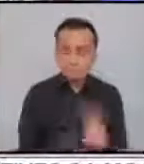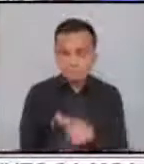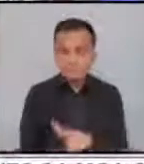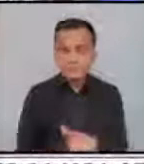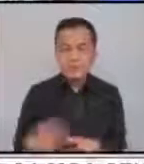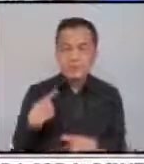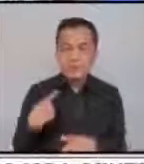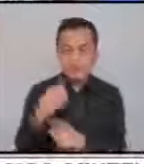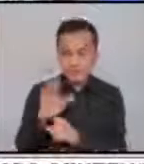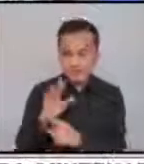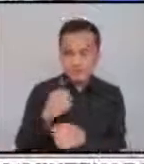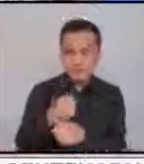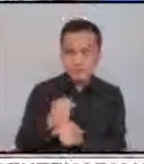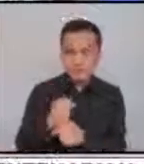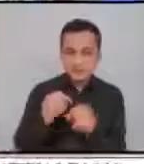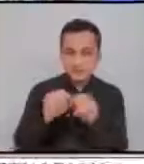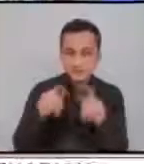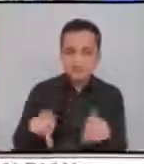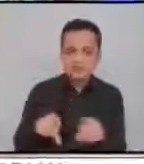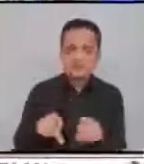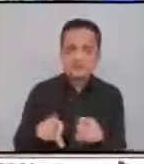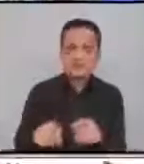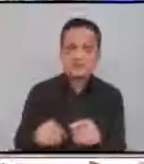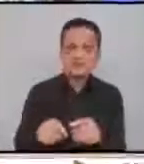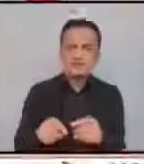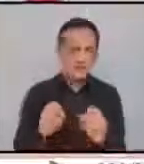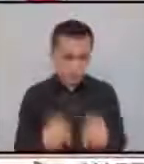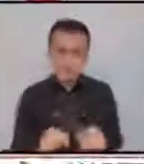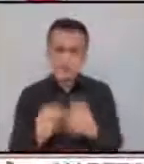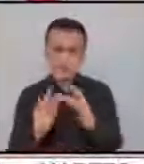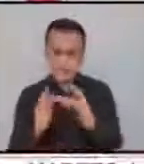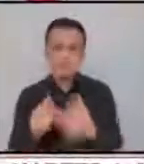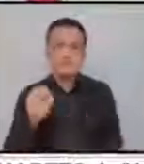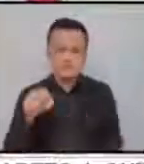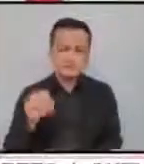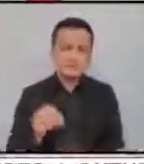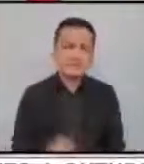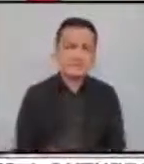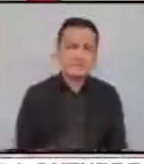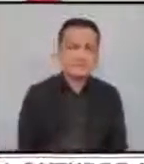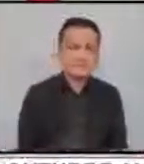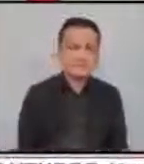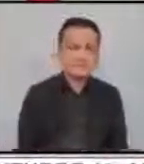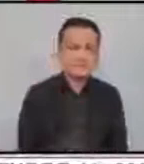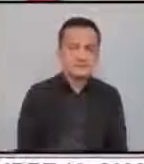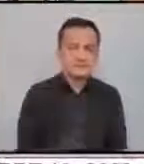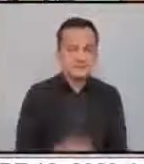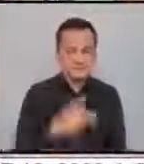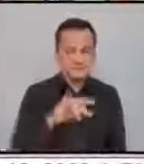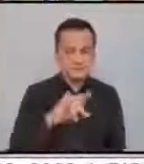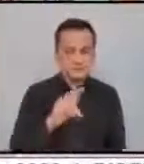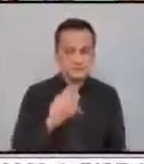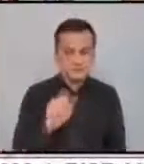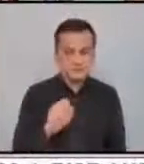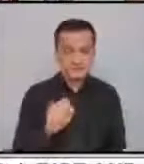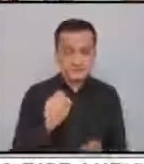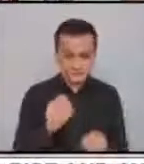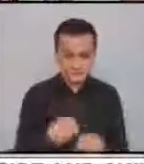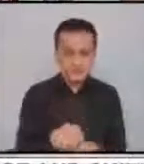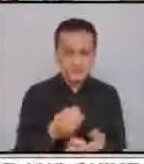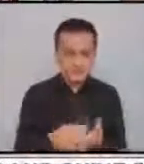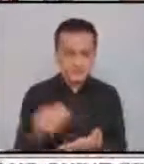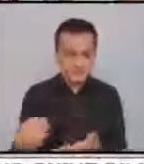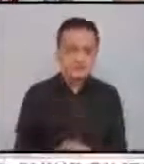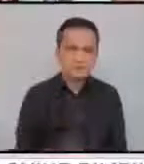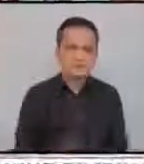sila para one-stop shop. Or online, pwede yes po, meron po online. Meron ng mga kits na nabibili, we're incomplete na. Okay. Then after that, mix